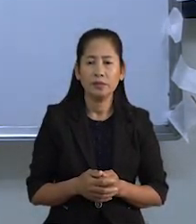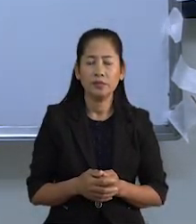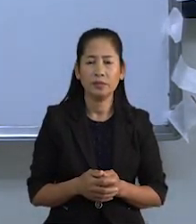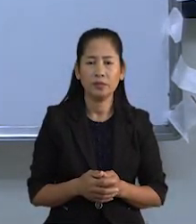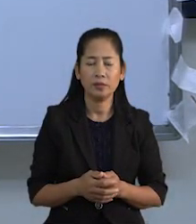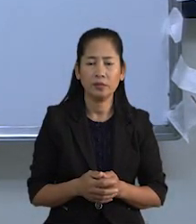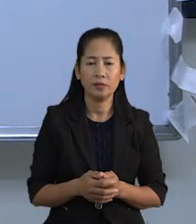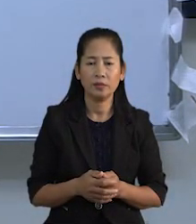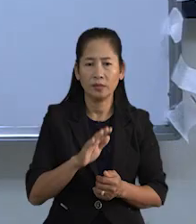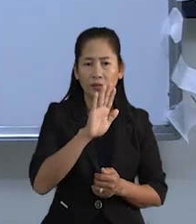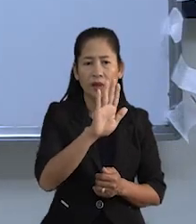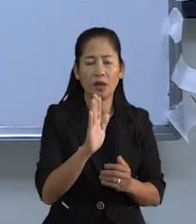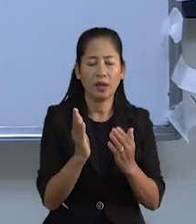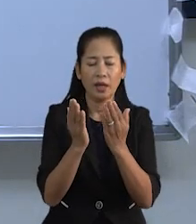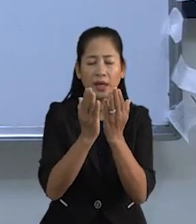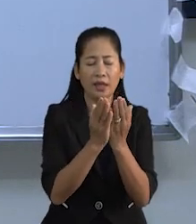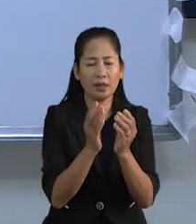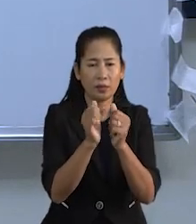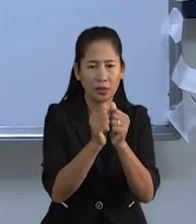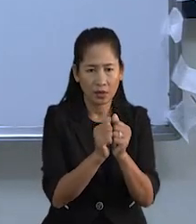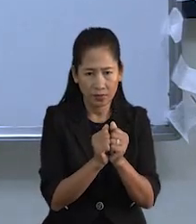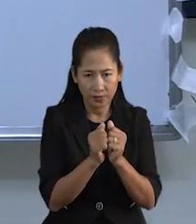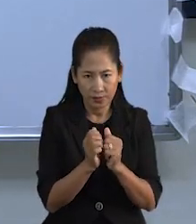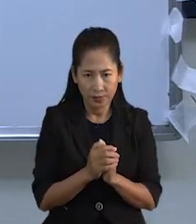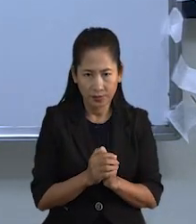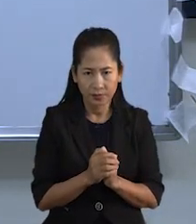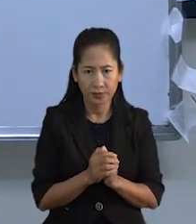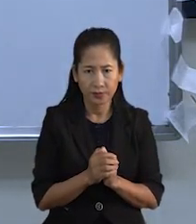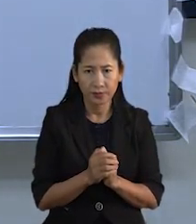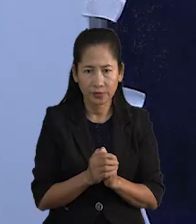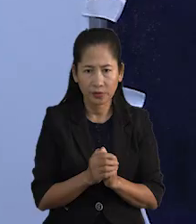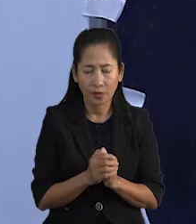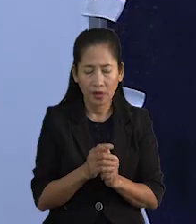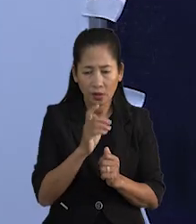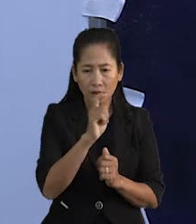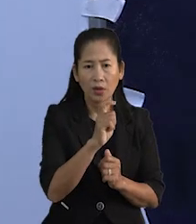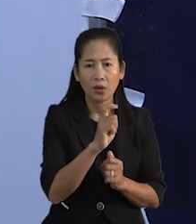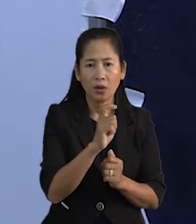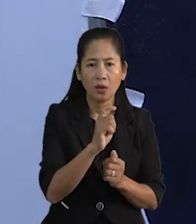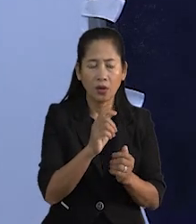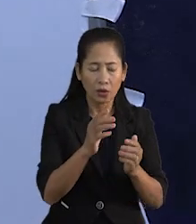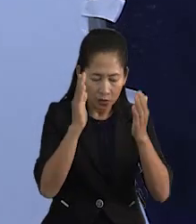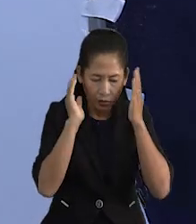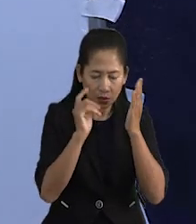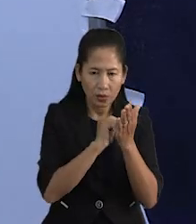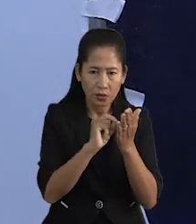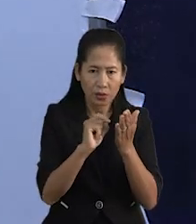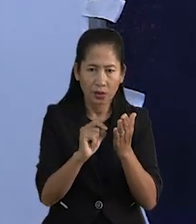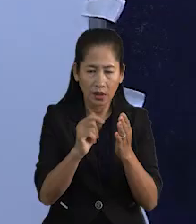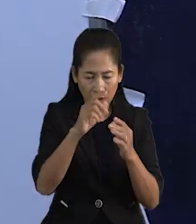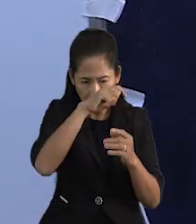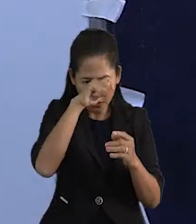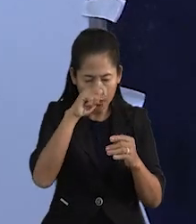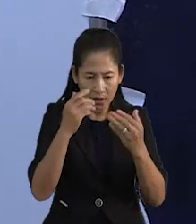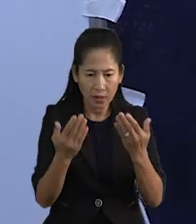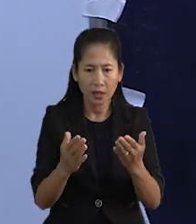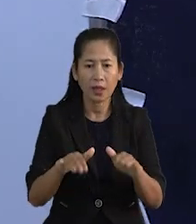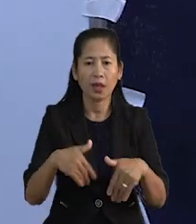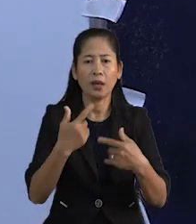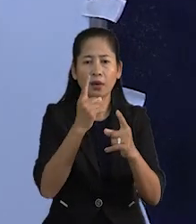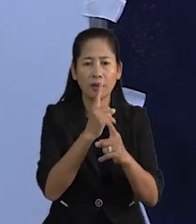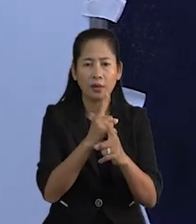តោះឥឡូវកូនអានជាមួយលោកគ្រូលើក្តារខៀនណាកូនណាខចូលសរសេររឿងនេះ